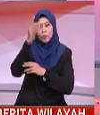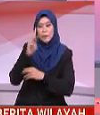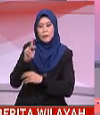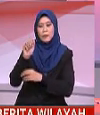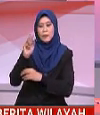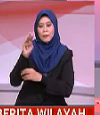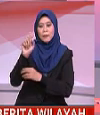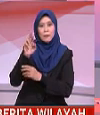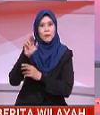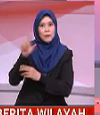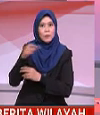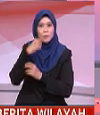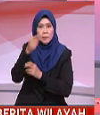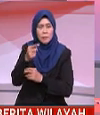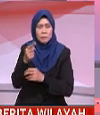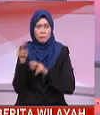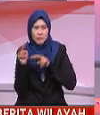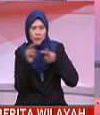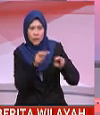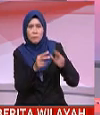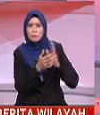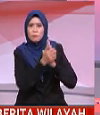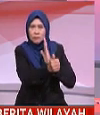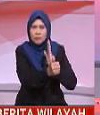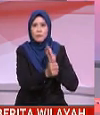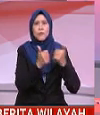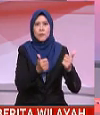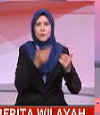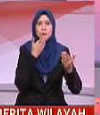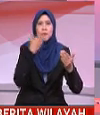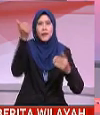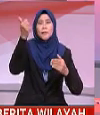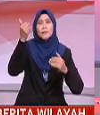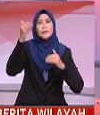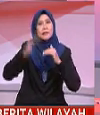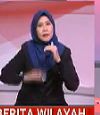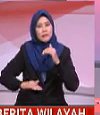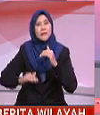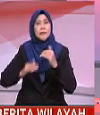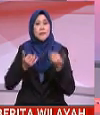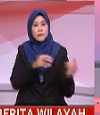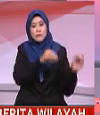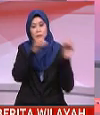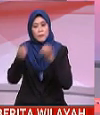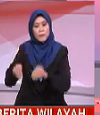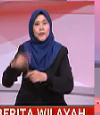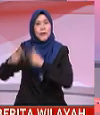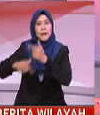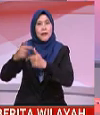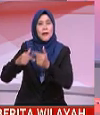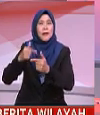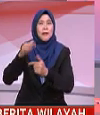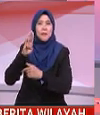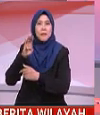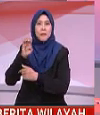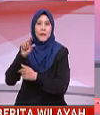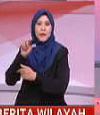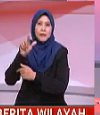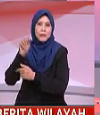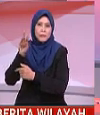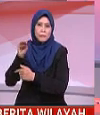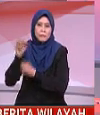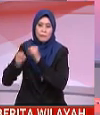Shah berkata, prestasi Lokman Hakim tampak berbeza berbanding sebelum penghijrahannya ke klub Liga Belgium Kerry Kortrijk tahun